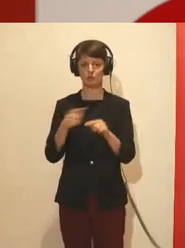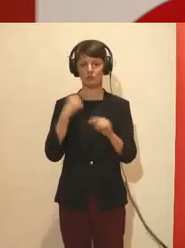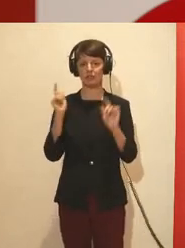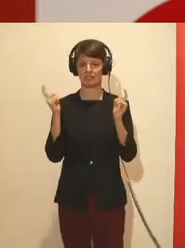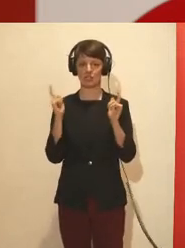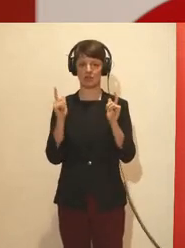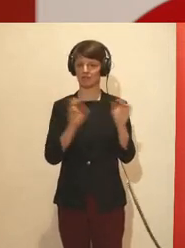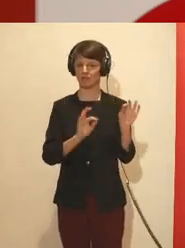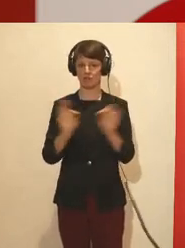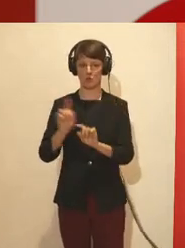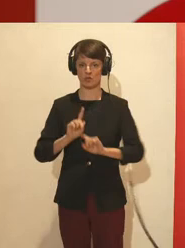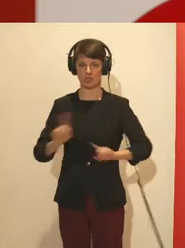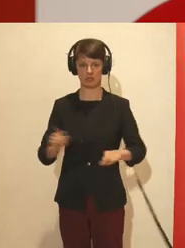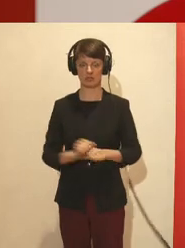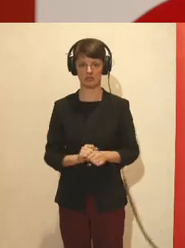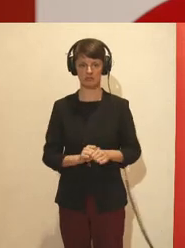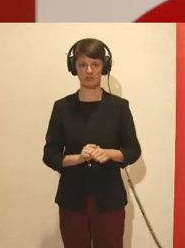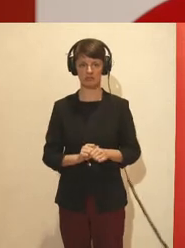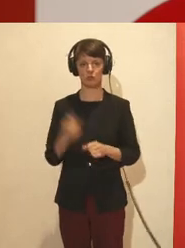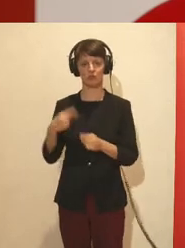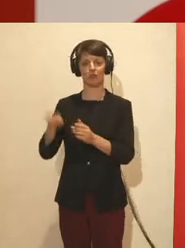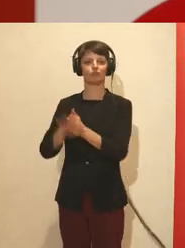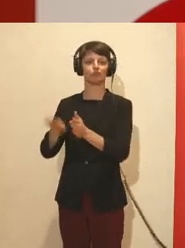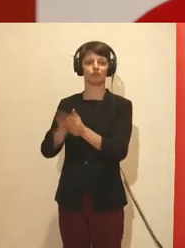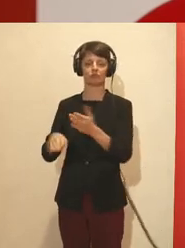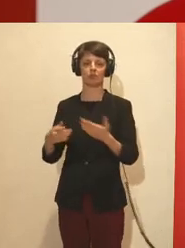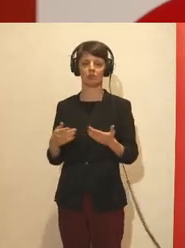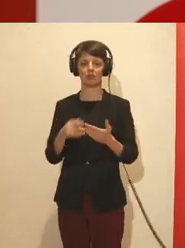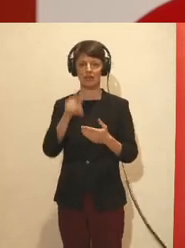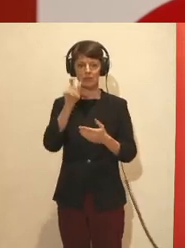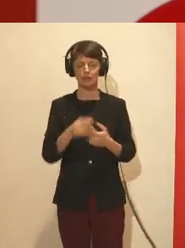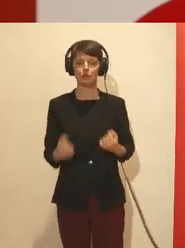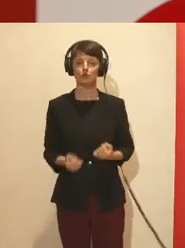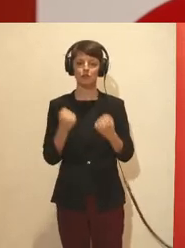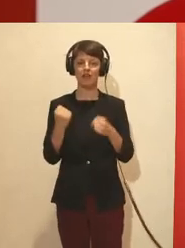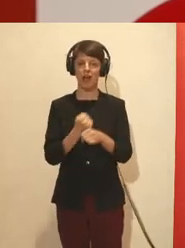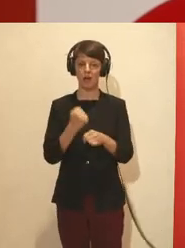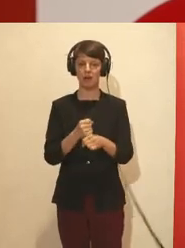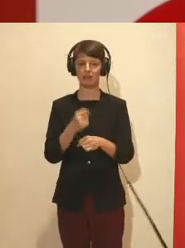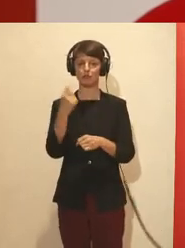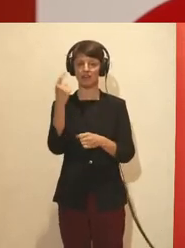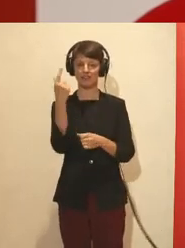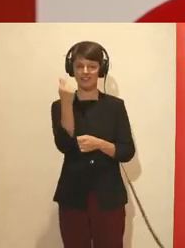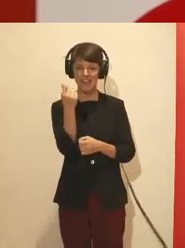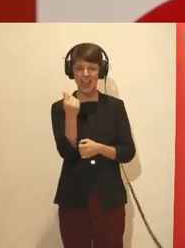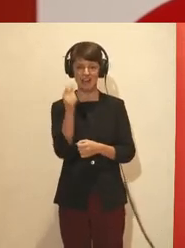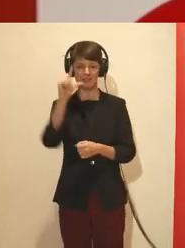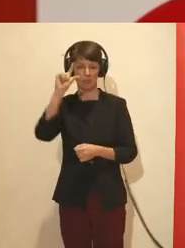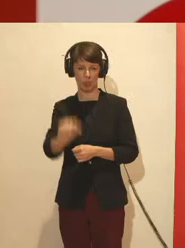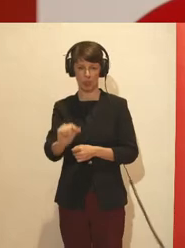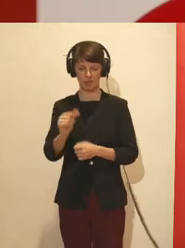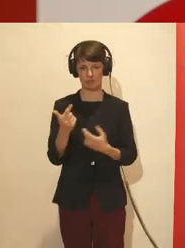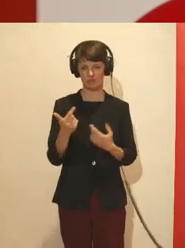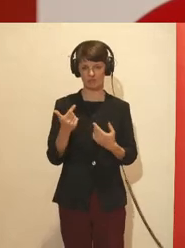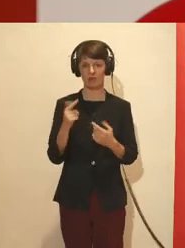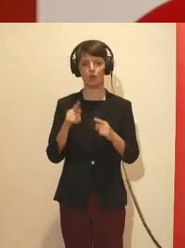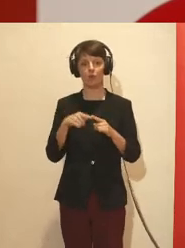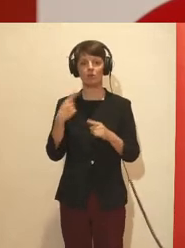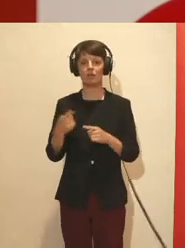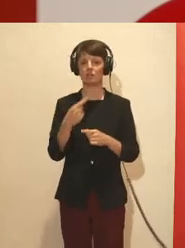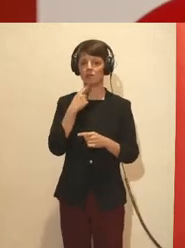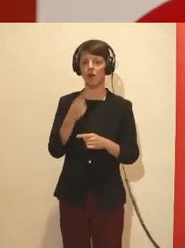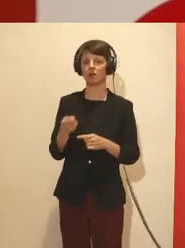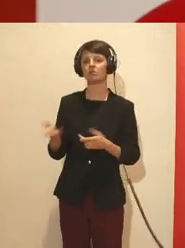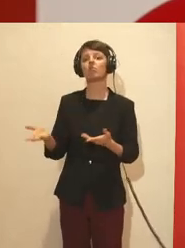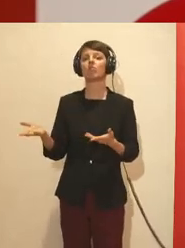nicht geführt dass es eben nicht die antwort ist wenn jemand so schwere arbeit für so wenig geld verrichtet das mir gesagt er